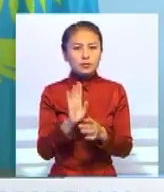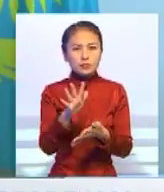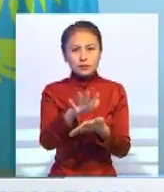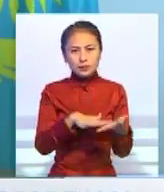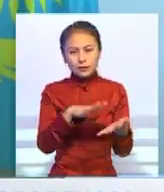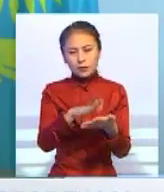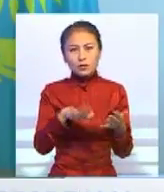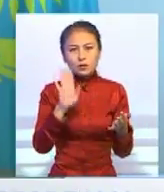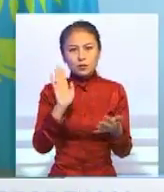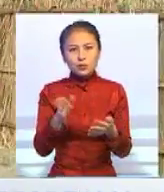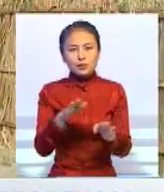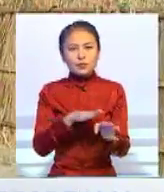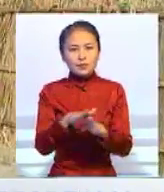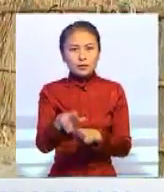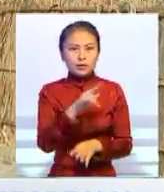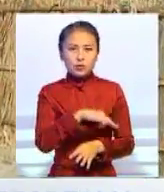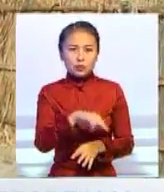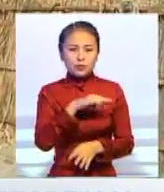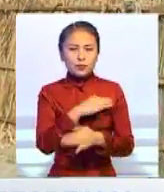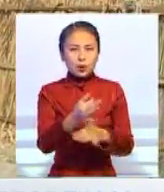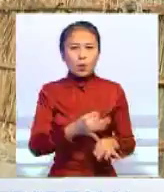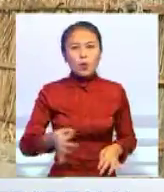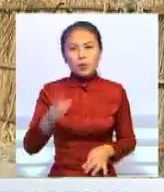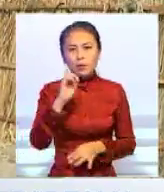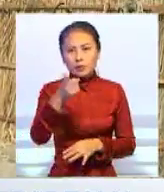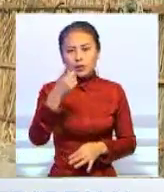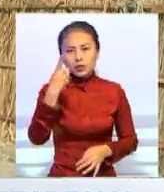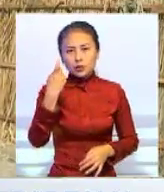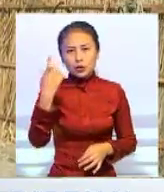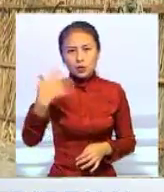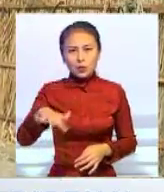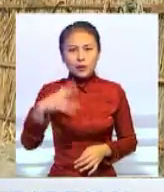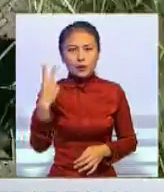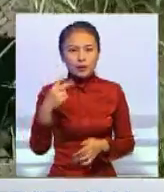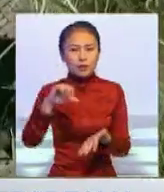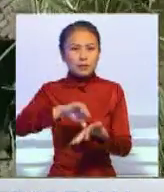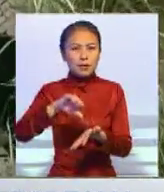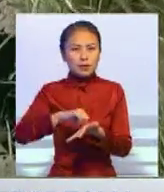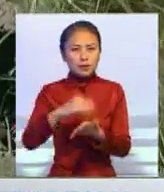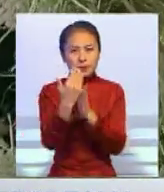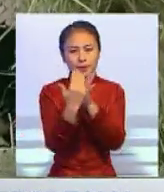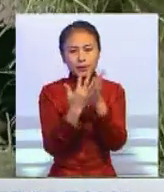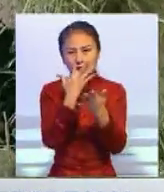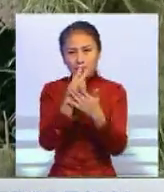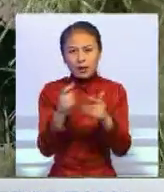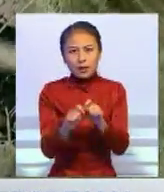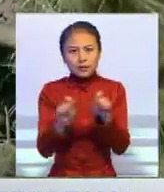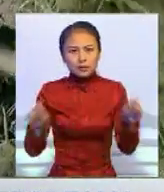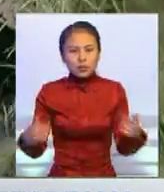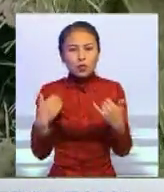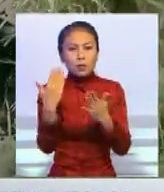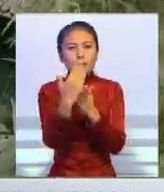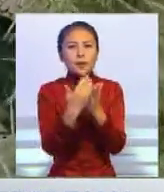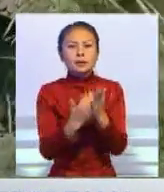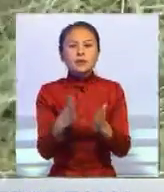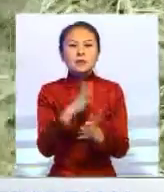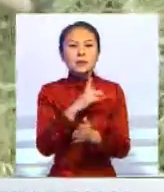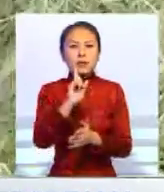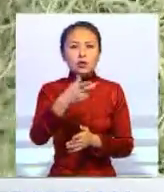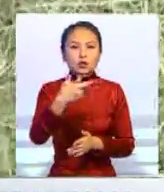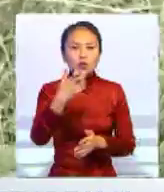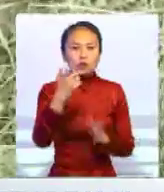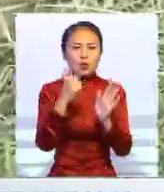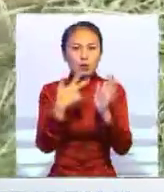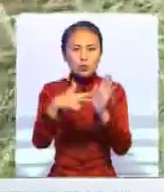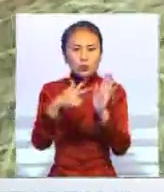тиісті жұмыстарымыз атқарамыз. Облыс бойынша 152 адам бағдарламаға қатысып өз кәсібін ашқан. Бағдарлама аясында 1379